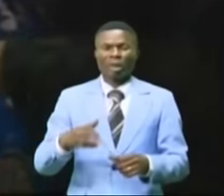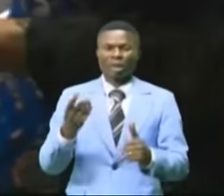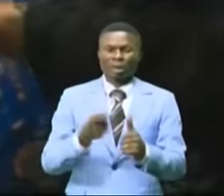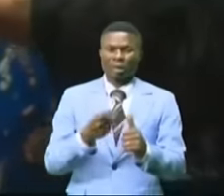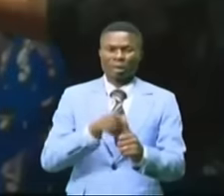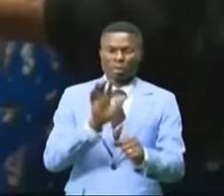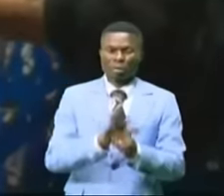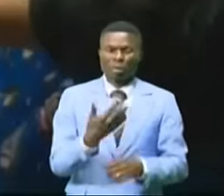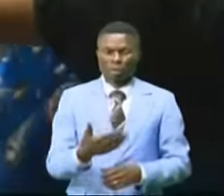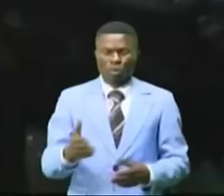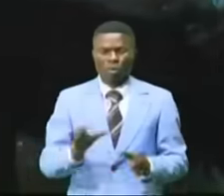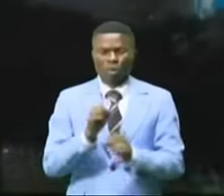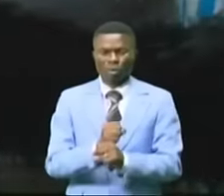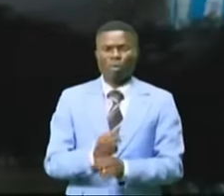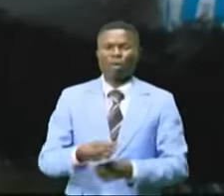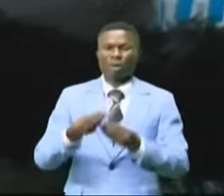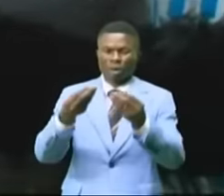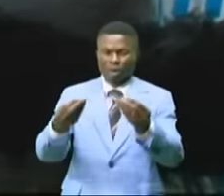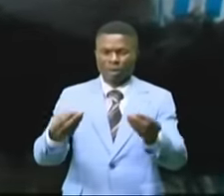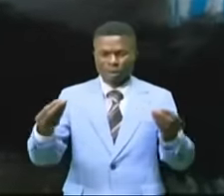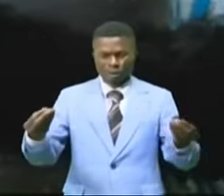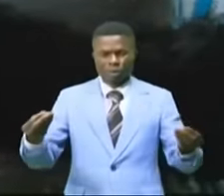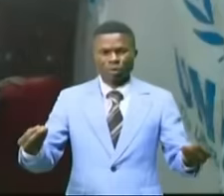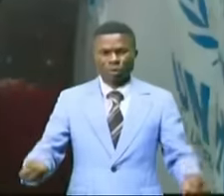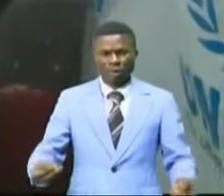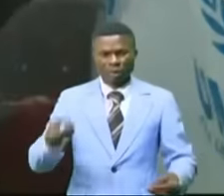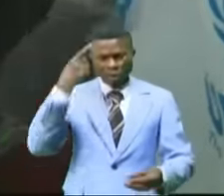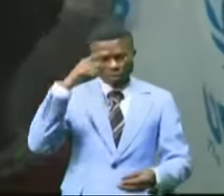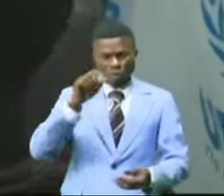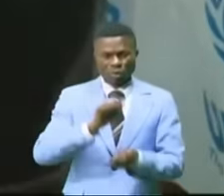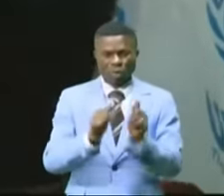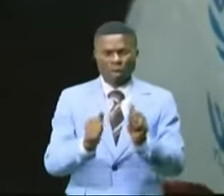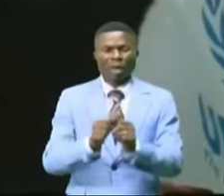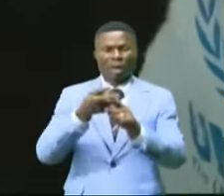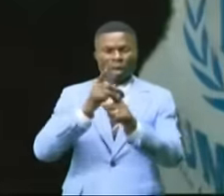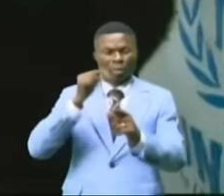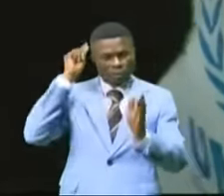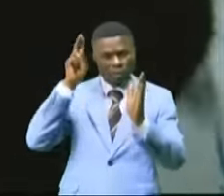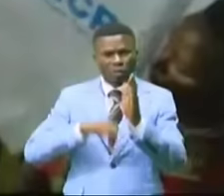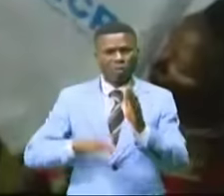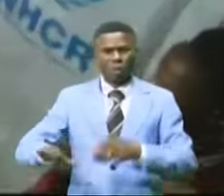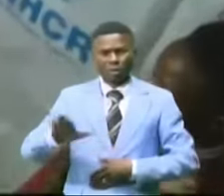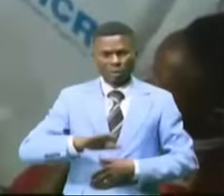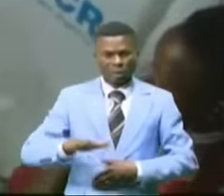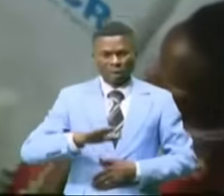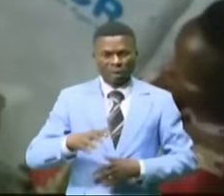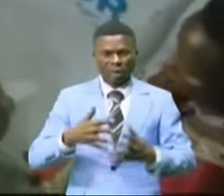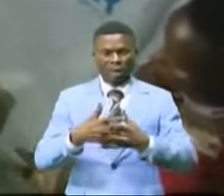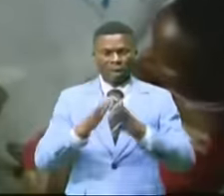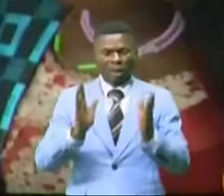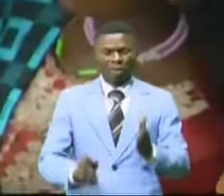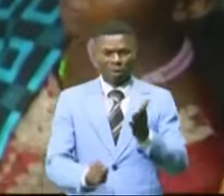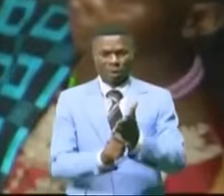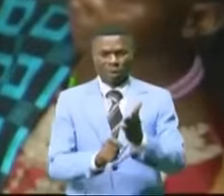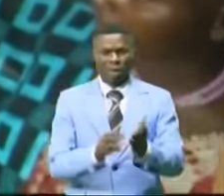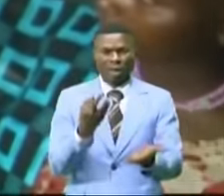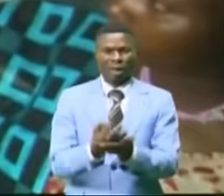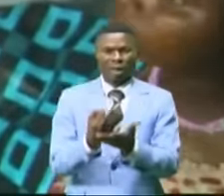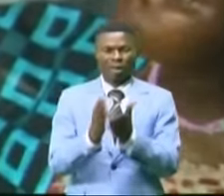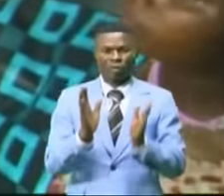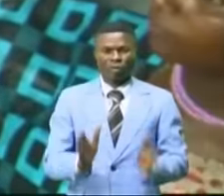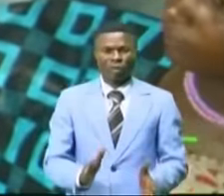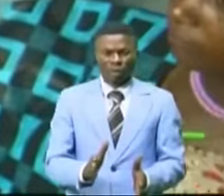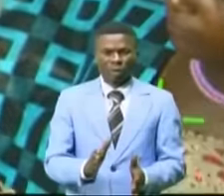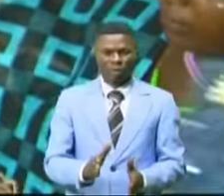de plusieurs articles leur ont été remis pour le compte du gouvernement de la République, les partenaires techniques et financiers